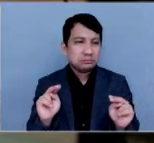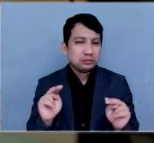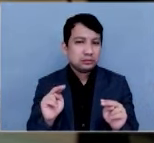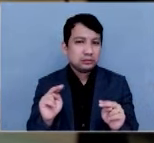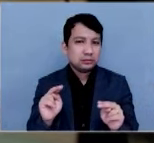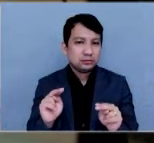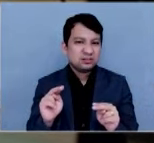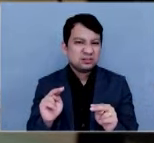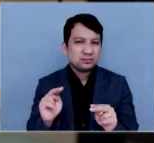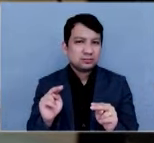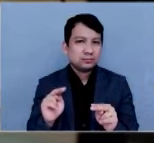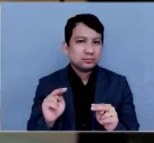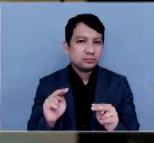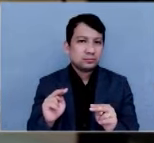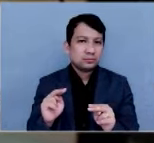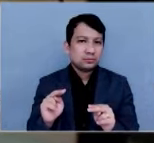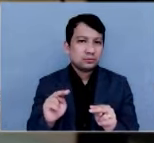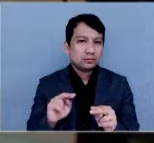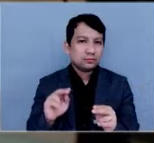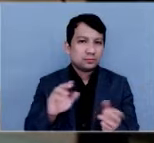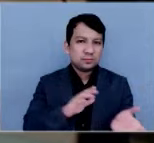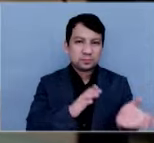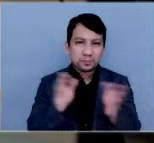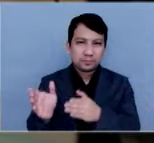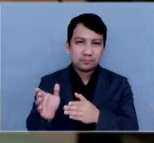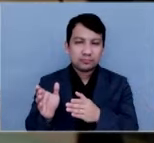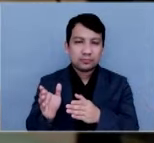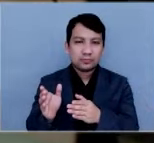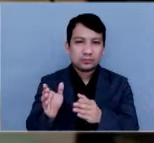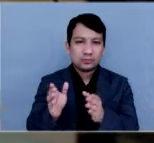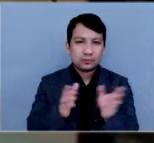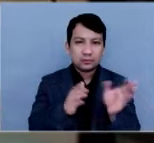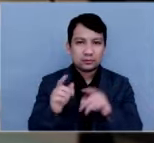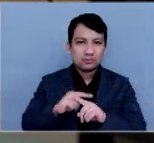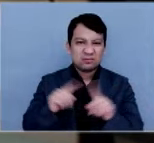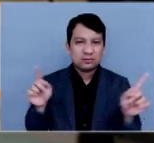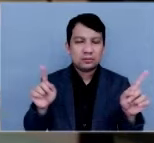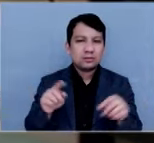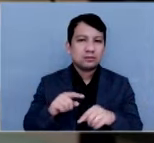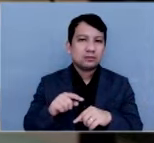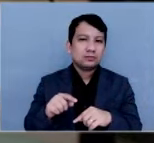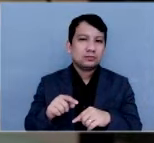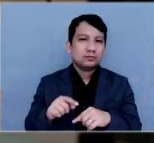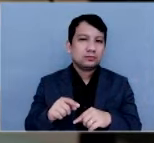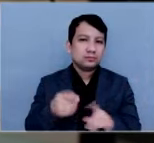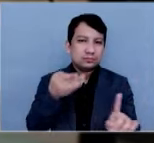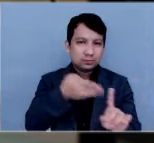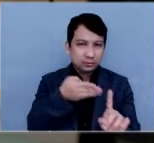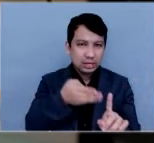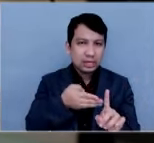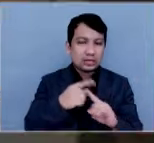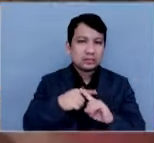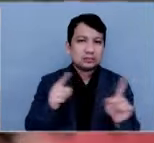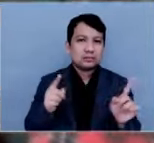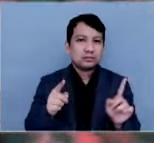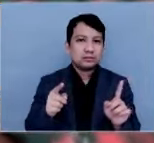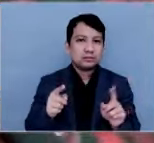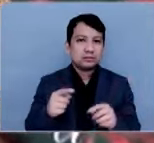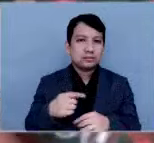news outfit kasi yung angling din kasi ng news medyo iba talaga, no? Medyo biased din talaga sa tingin ko,